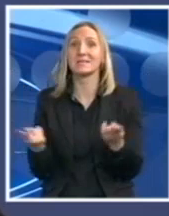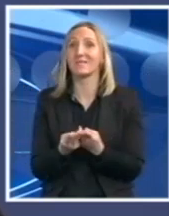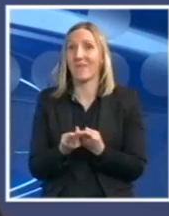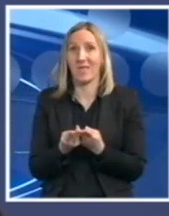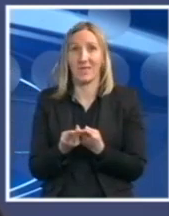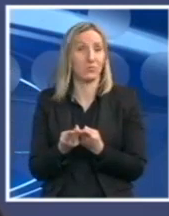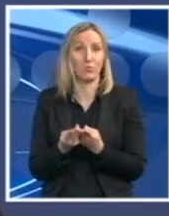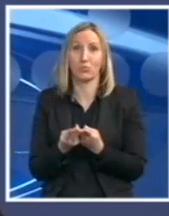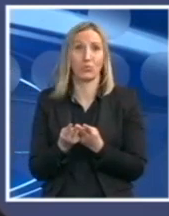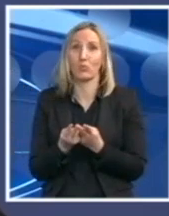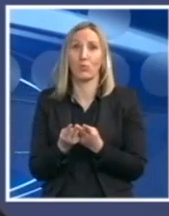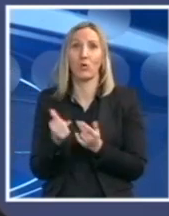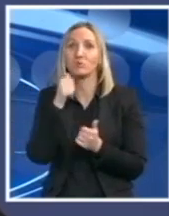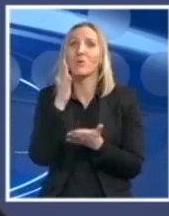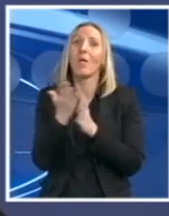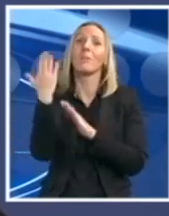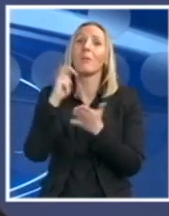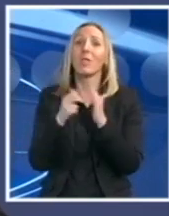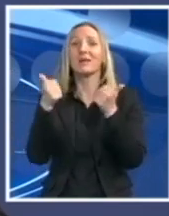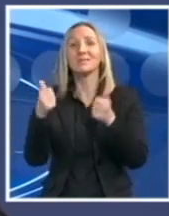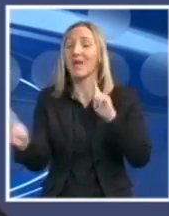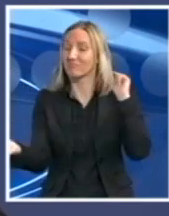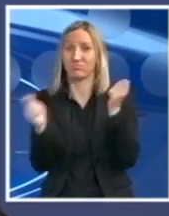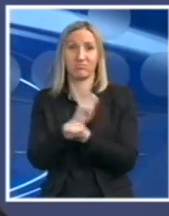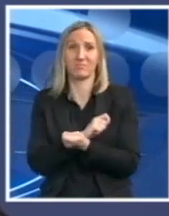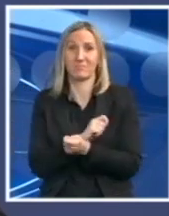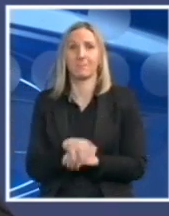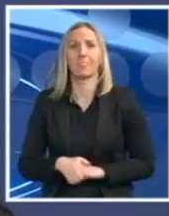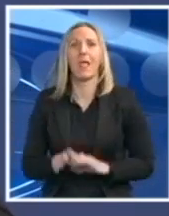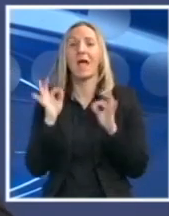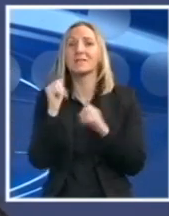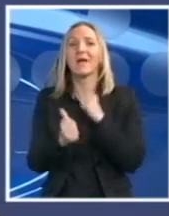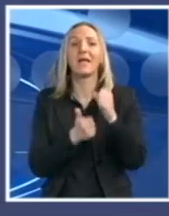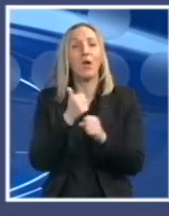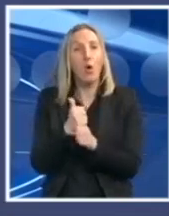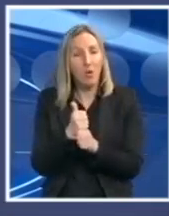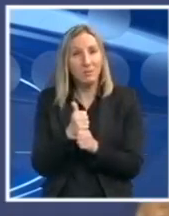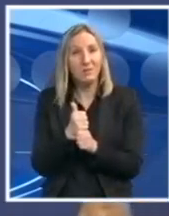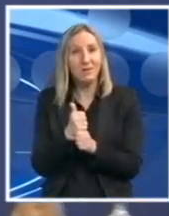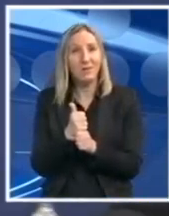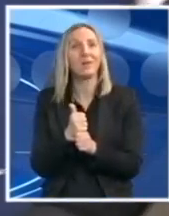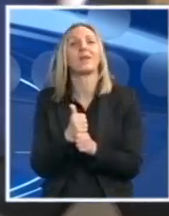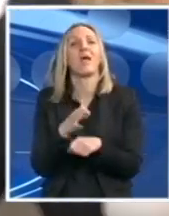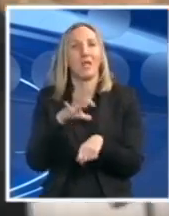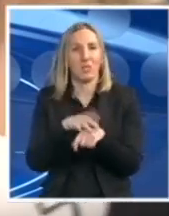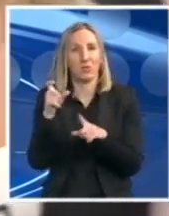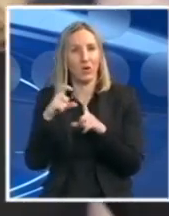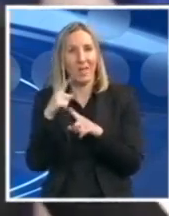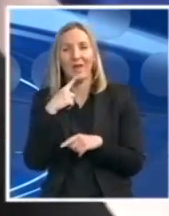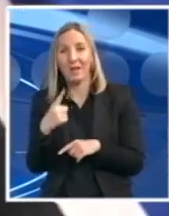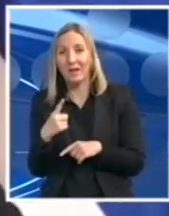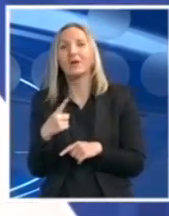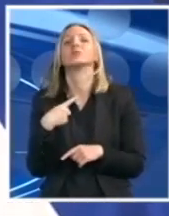globalnoj politici. A mi svake godine sa vama proslavljamo Svetski dan zdravlja, ali